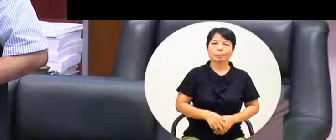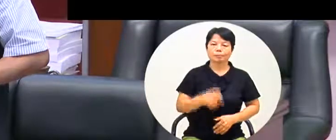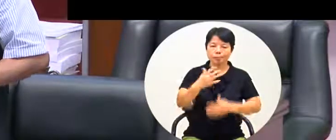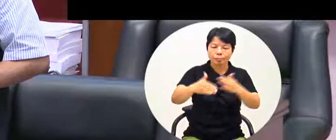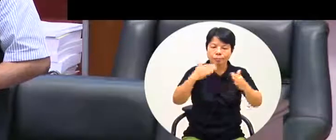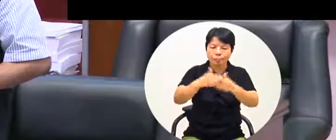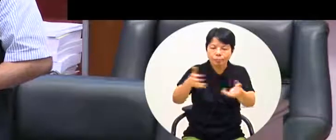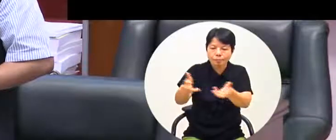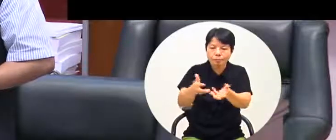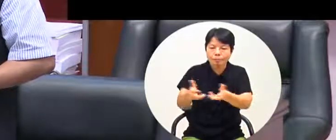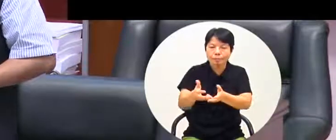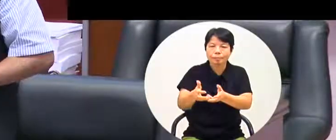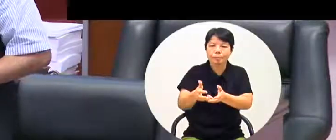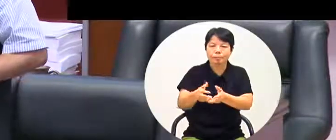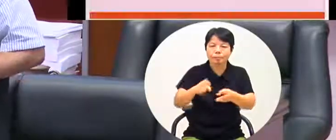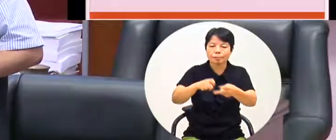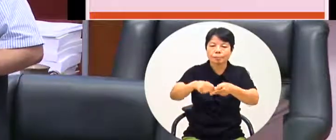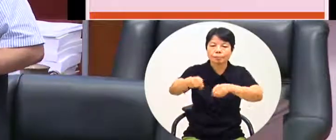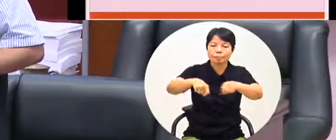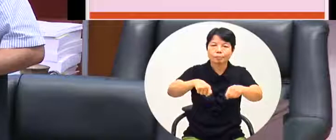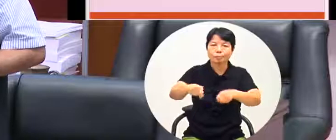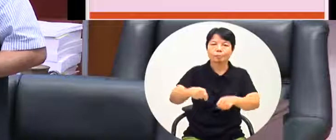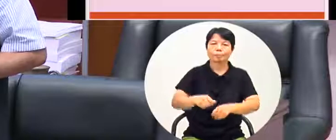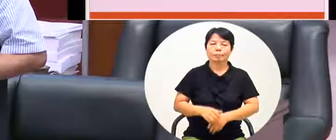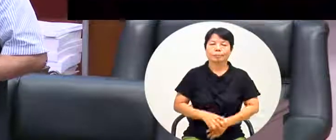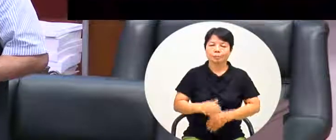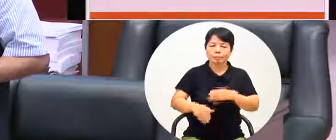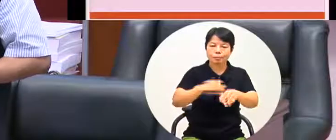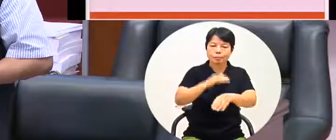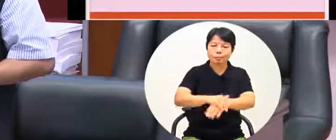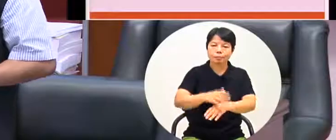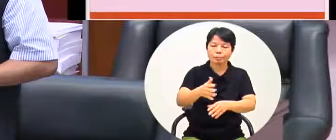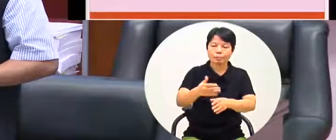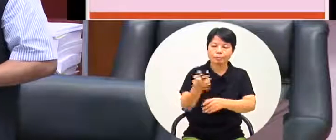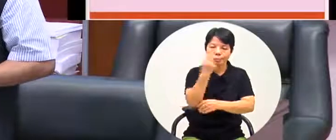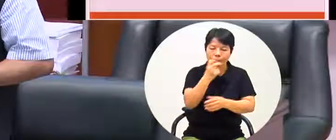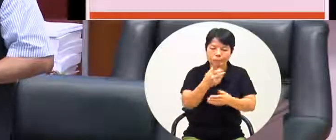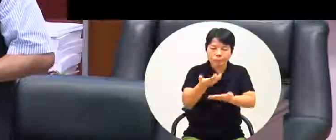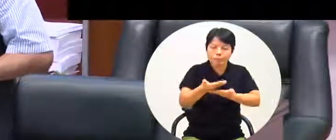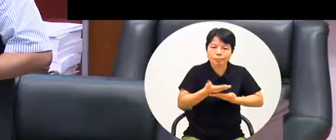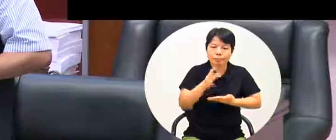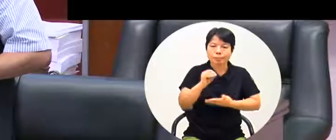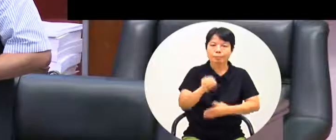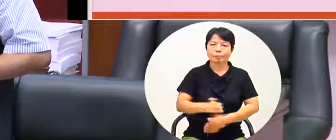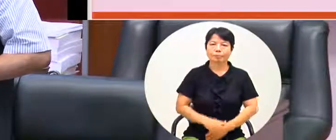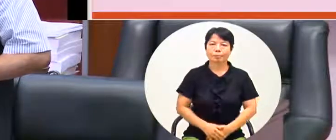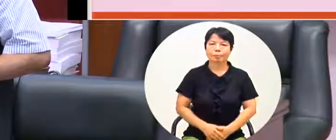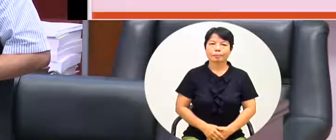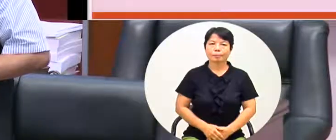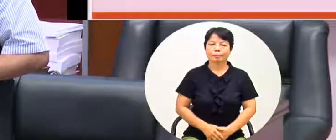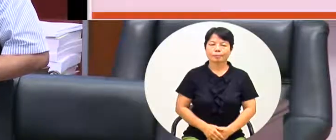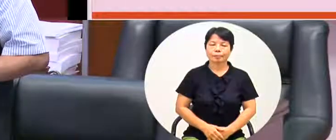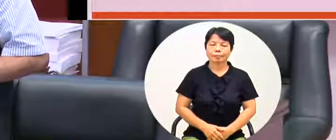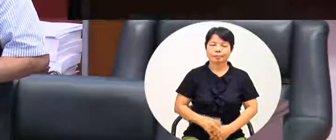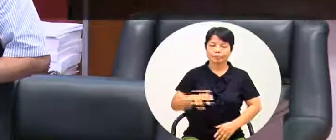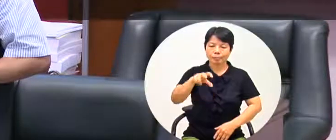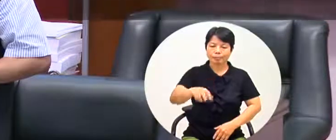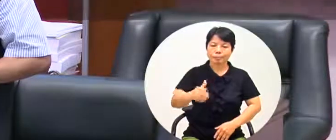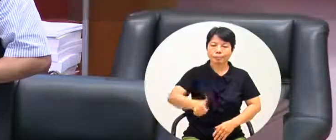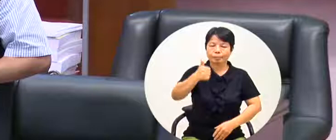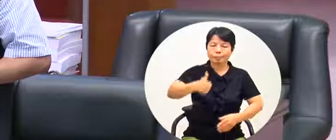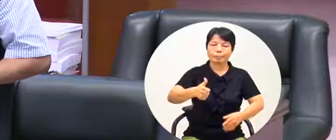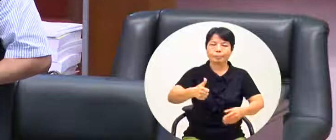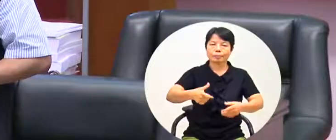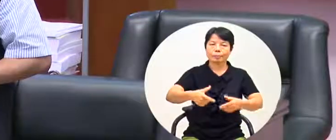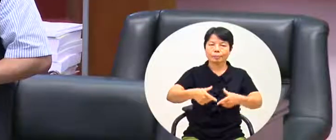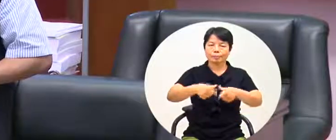完成啊，是不是已经有验收啊吼？来请迄个处长吼，咱处长先简单回。 黄处长，